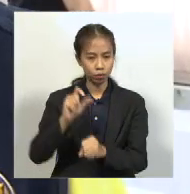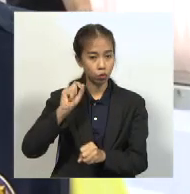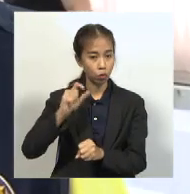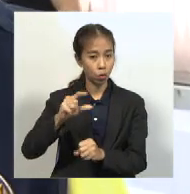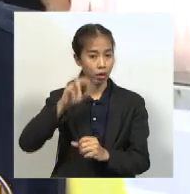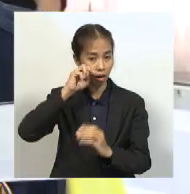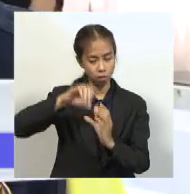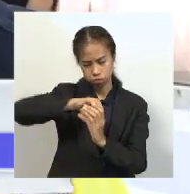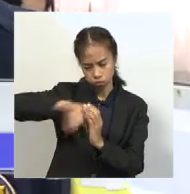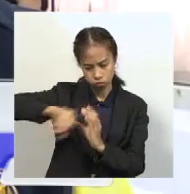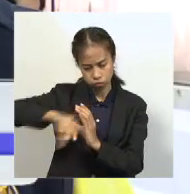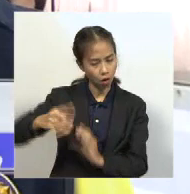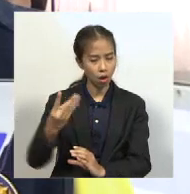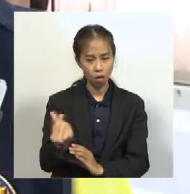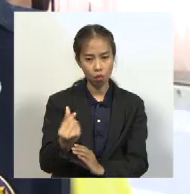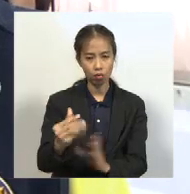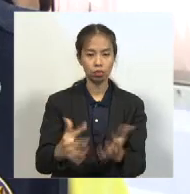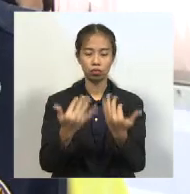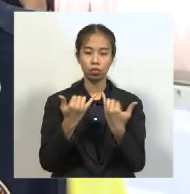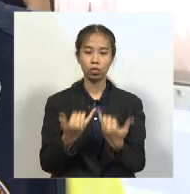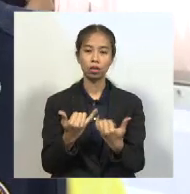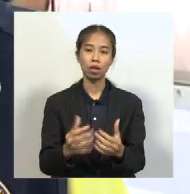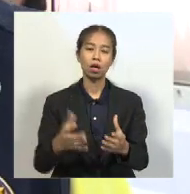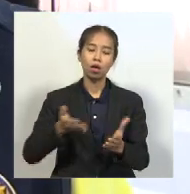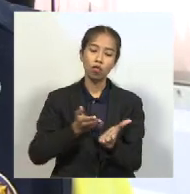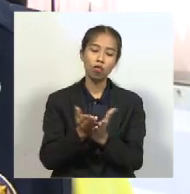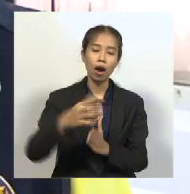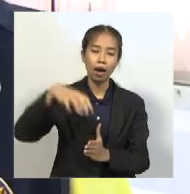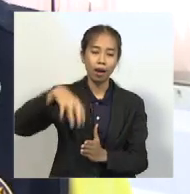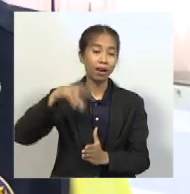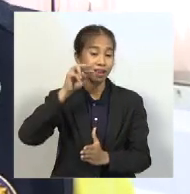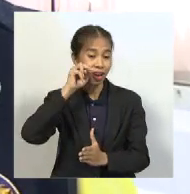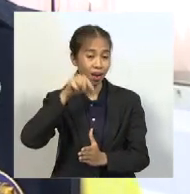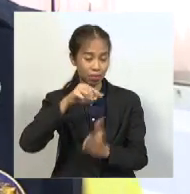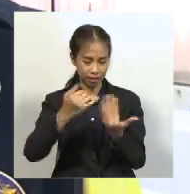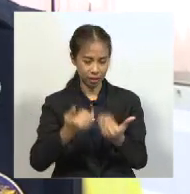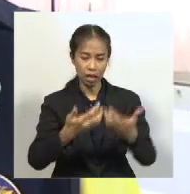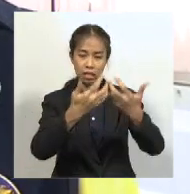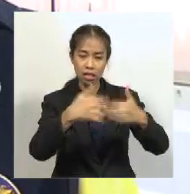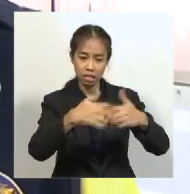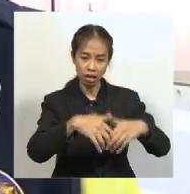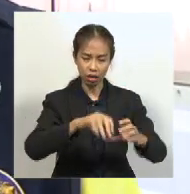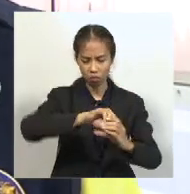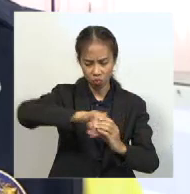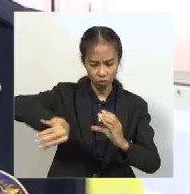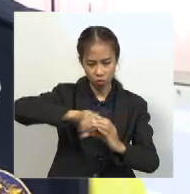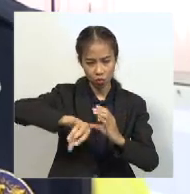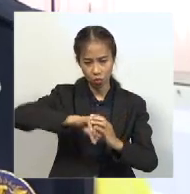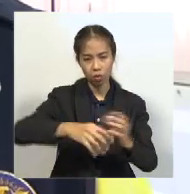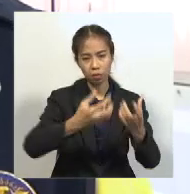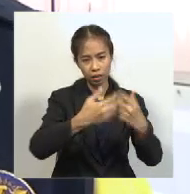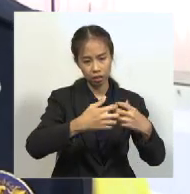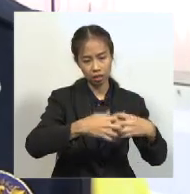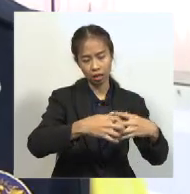ปสู่แม่น้ำโขงให้เร็วที่สุดซึ่งขณะนี้เนี่ยทางกรมชลประทานก็ได้นำเครื่องผักดันน้ำนะฮะมาไว้ที่